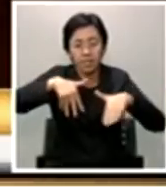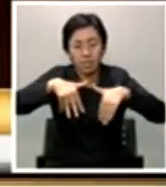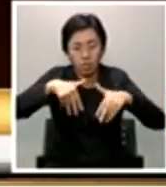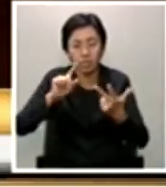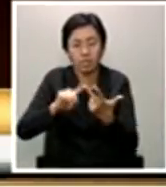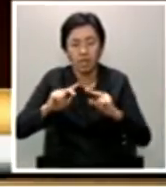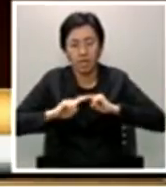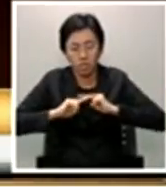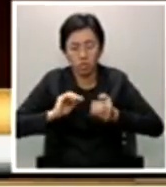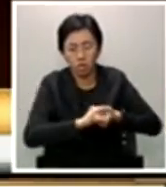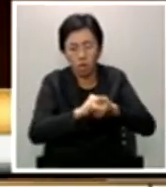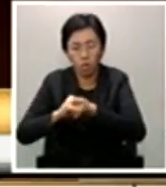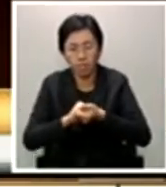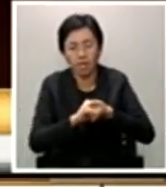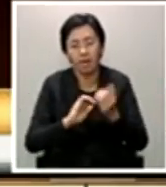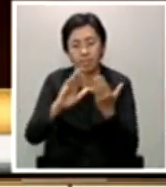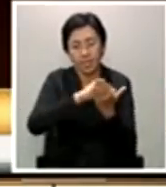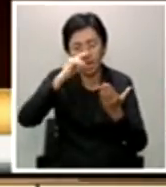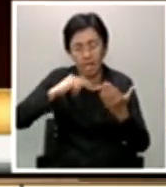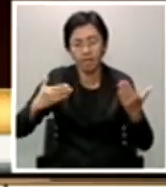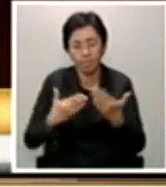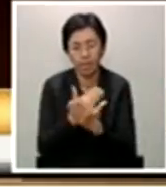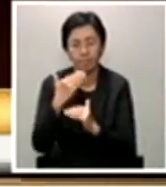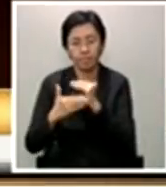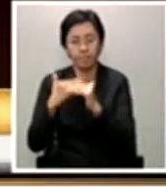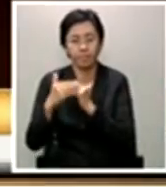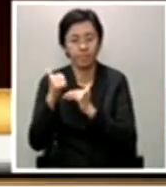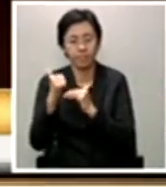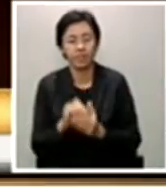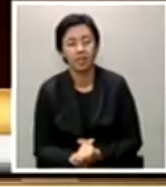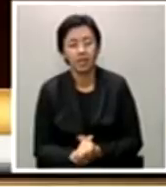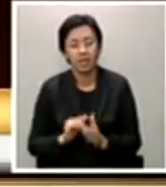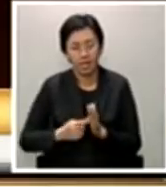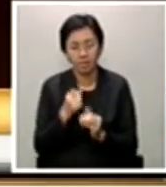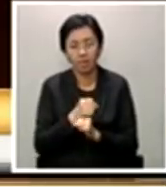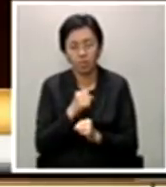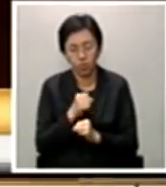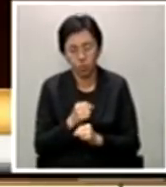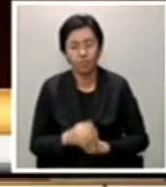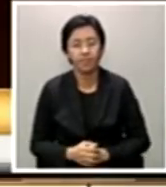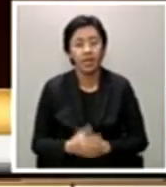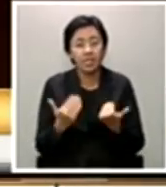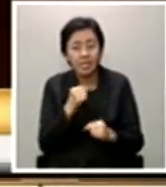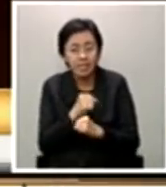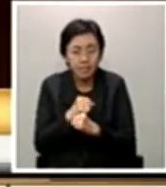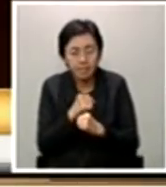ได้ฉะนั้นนี่ก็เป็นอีกอย่างที่มันกำลังเกิดขึ้นหลายสิ่งกำลังเกิดขึ้นมาโรง